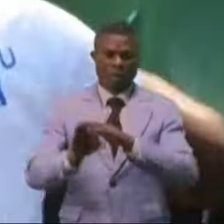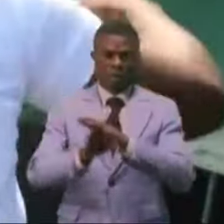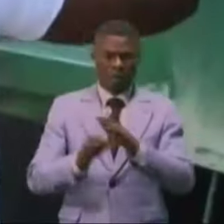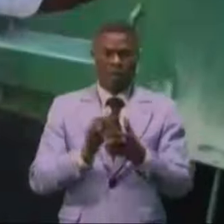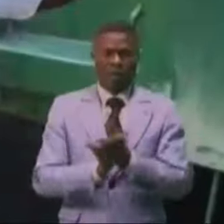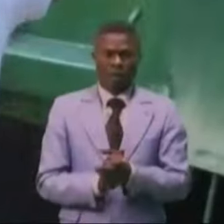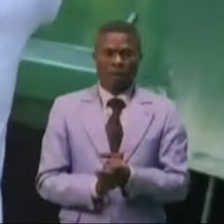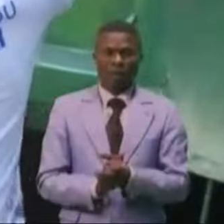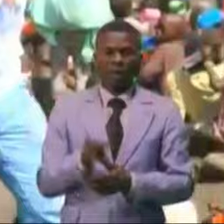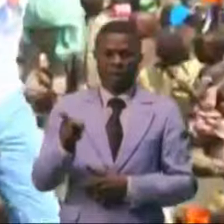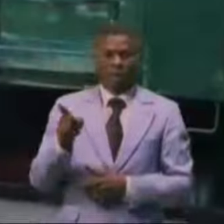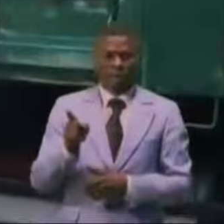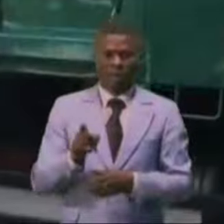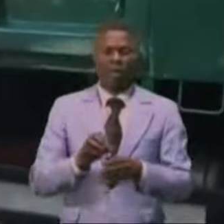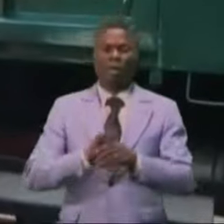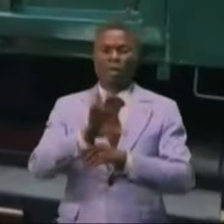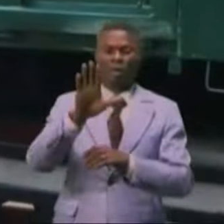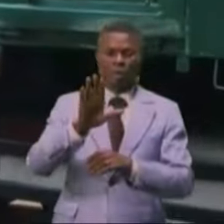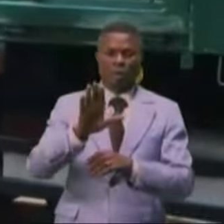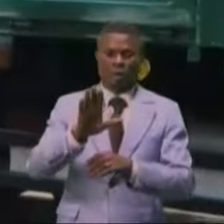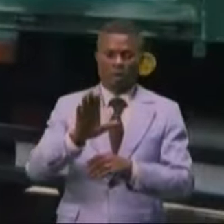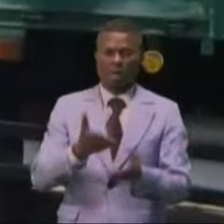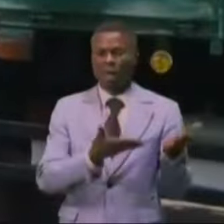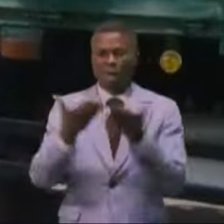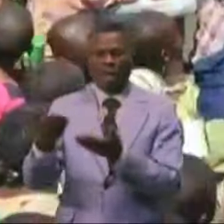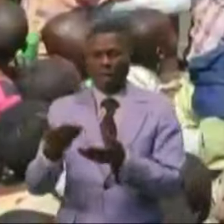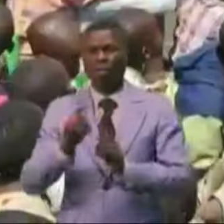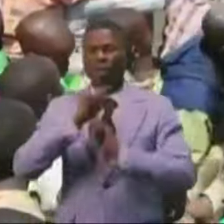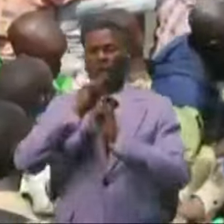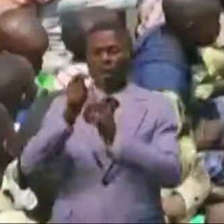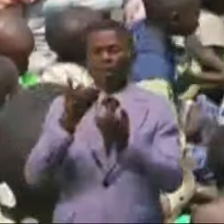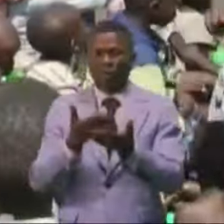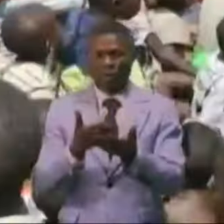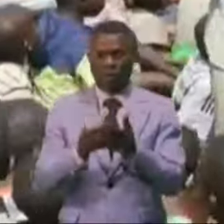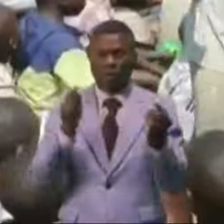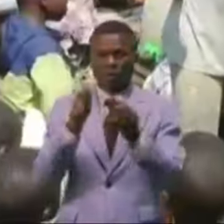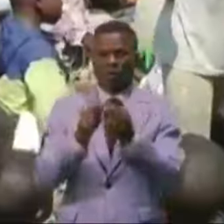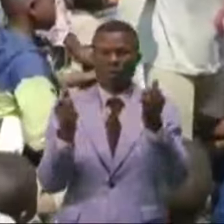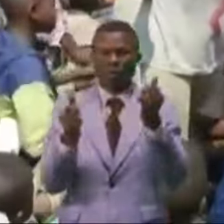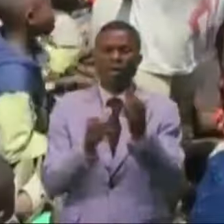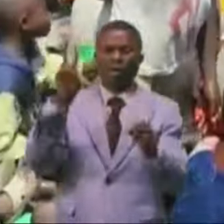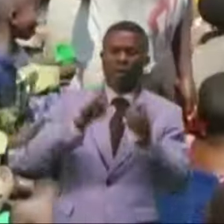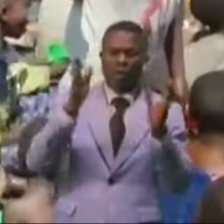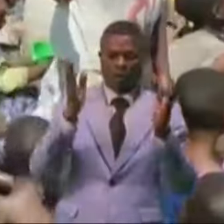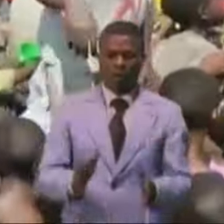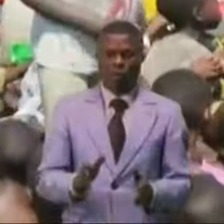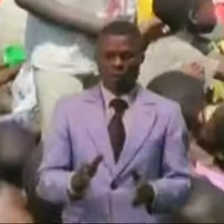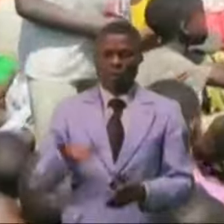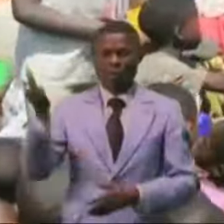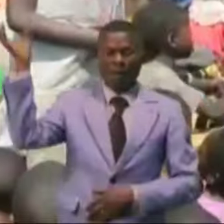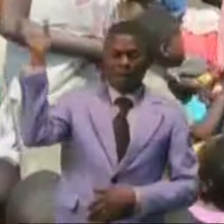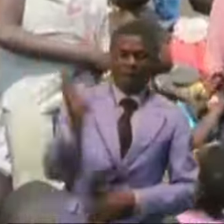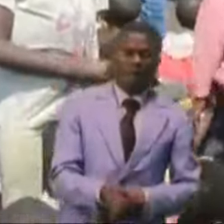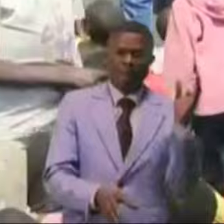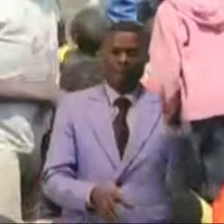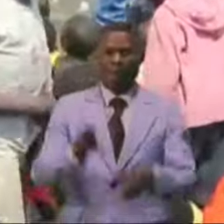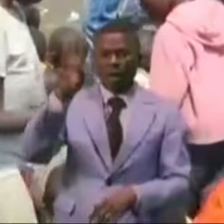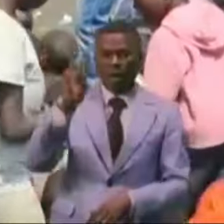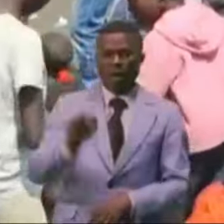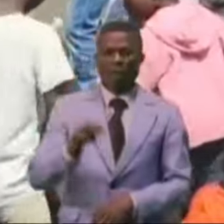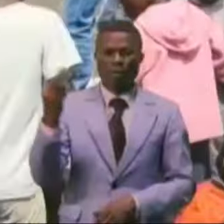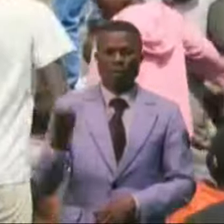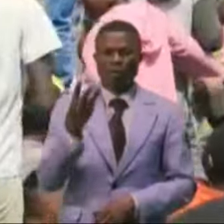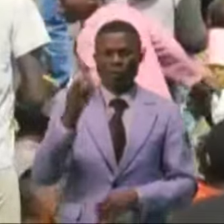Lambalamba qui était chargée à acheminer cette assistance auprès des victimes des récents bombardements du M23 soutenus par